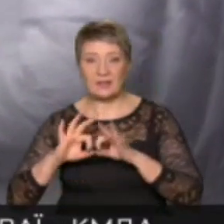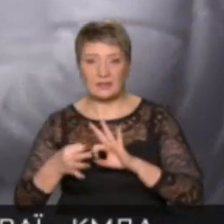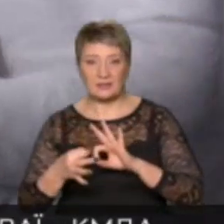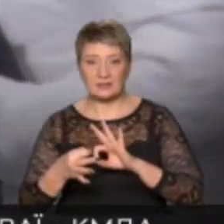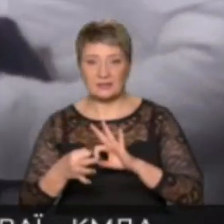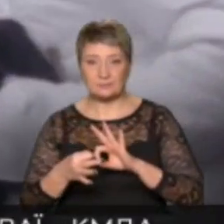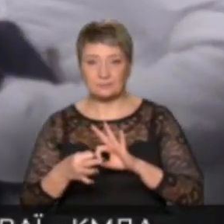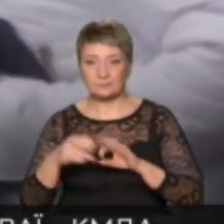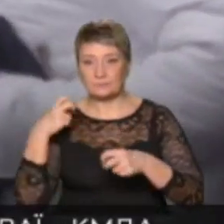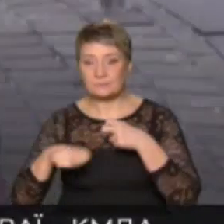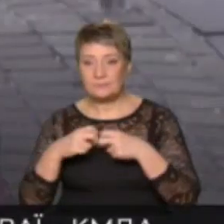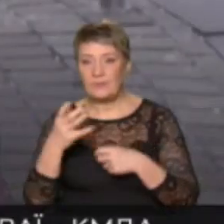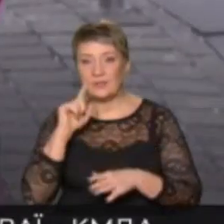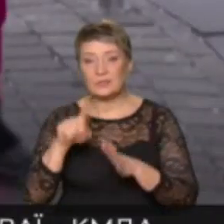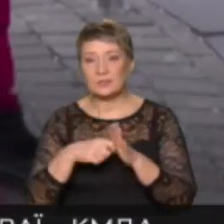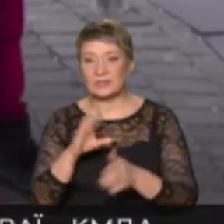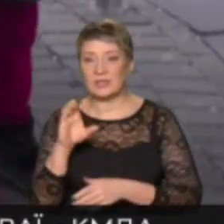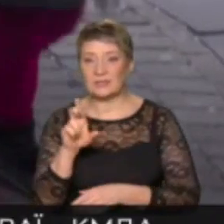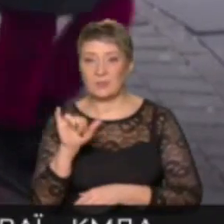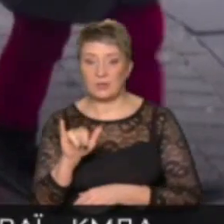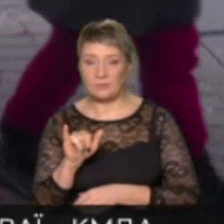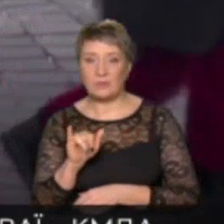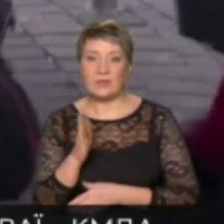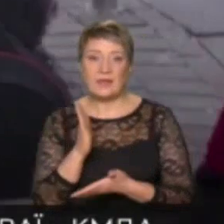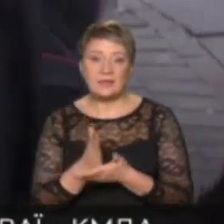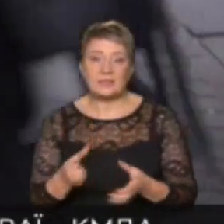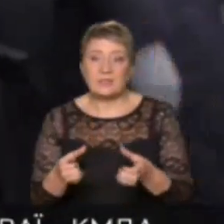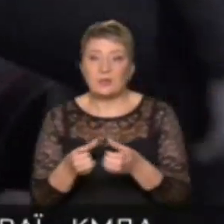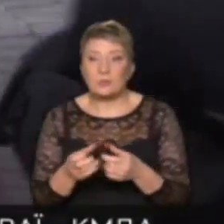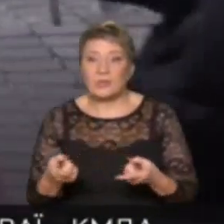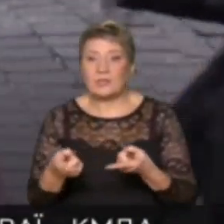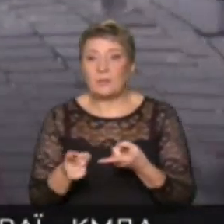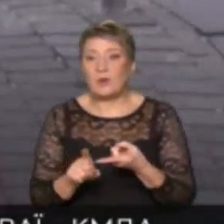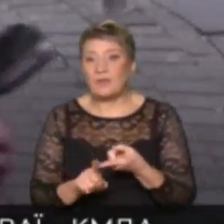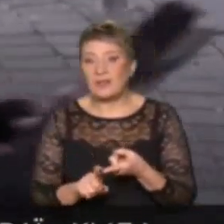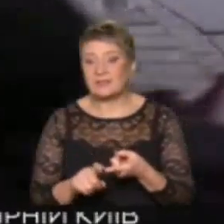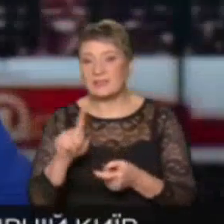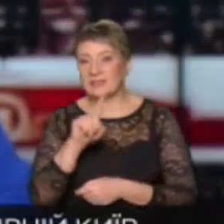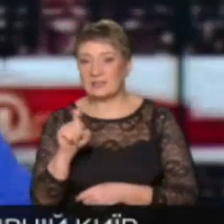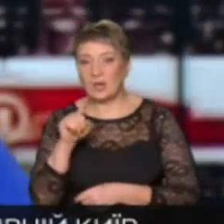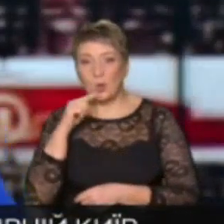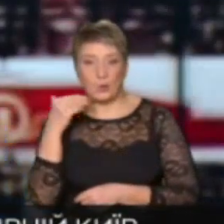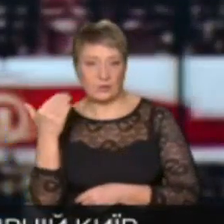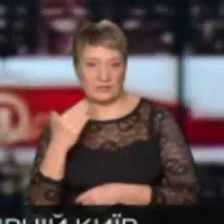все ще з'ясовують. СБУ вважає, що за ним стоїть угруповання, пов'язане з російською розвідкою.